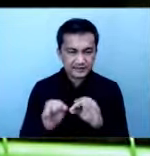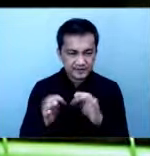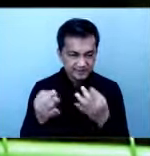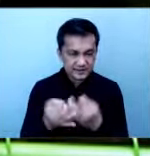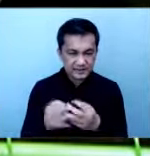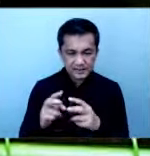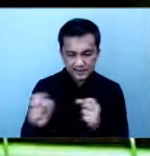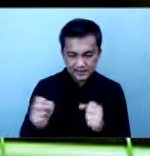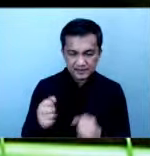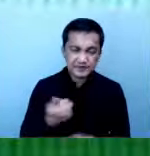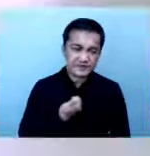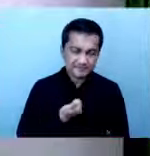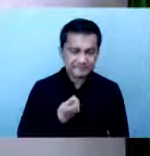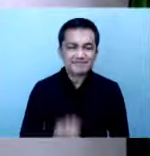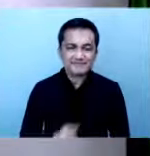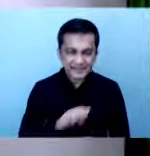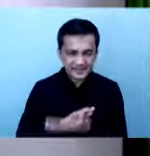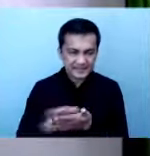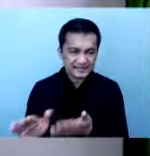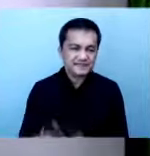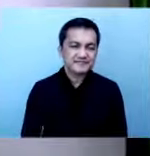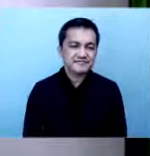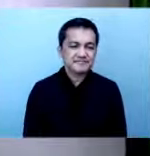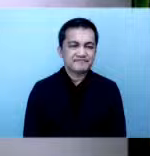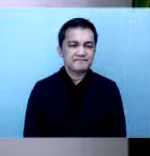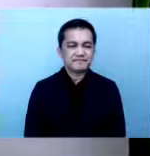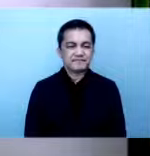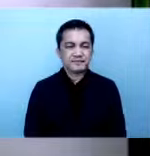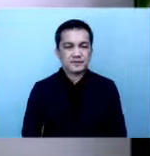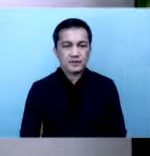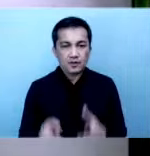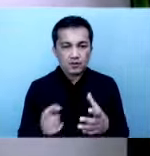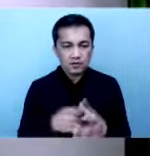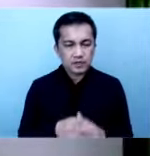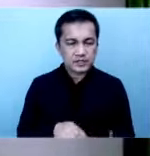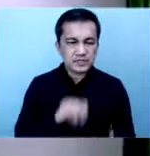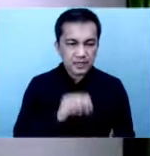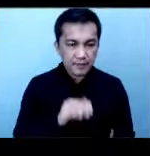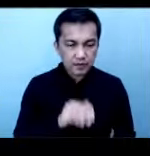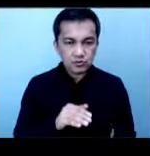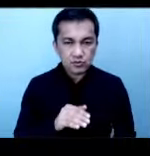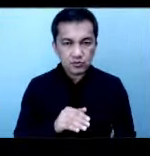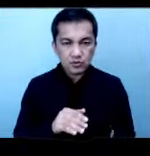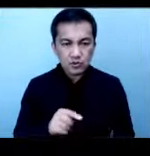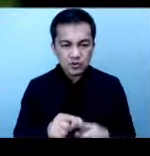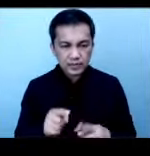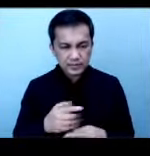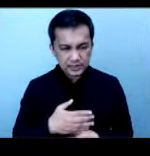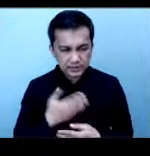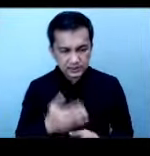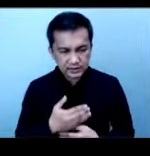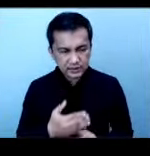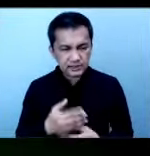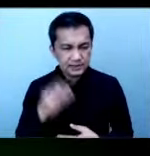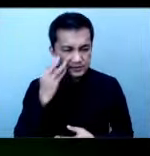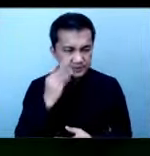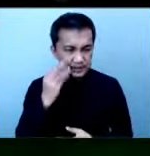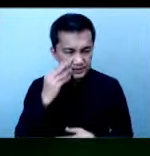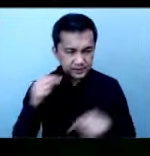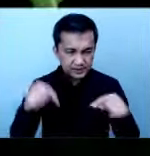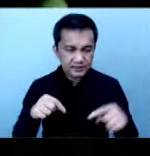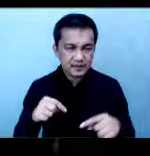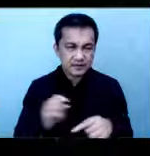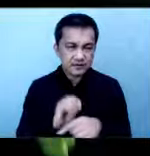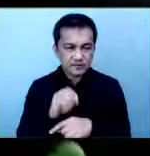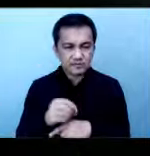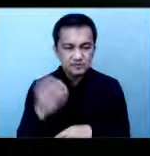is nice as well. Yeah. At first, yeah, sobrang nakakapagod siya. Pero ang saya nung experience dito. Sobrang ganda